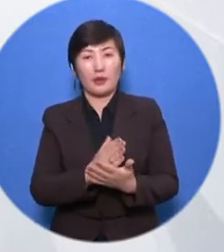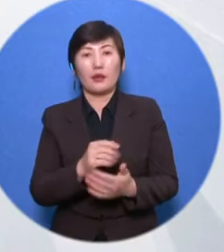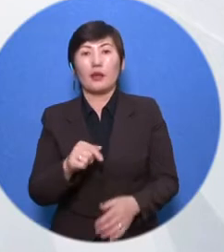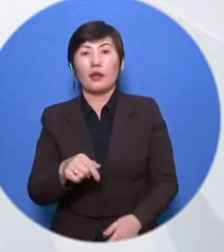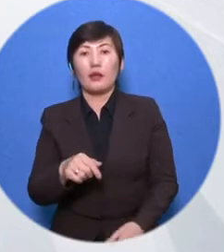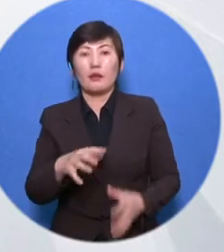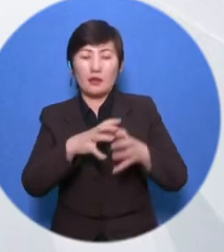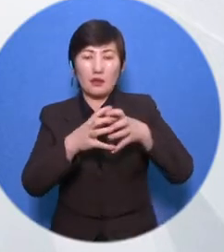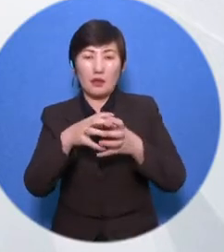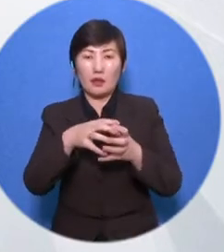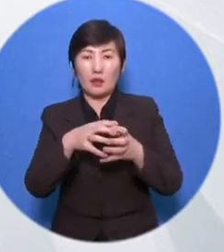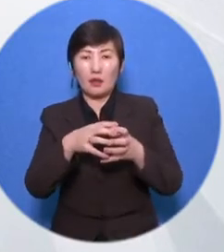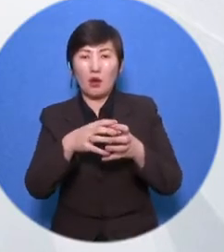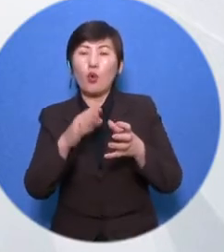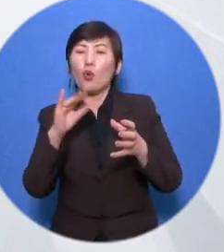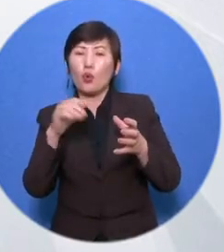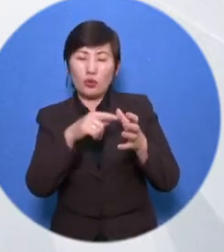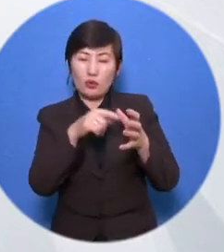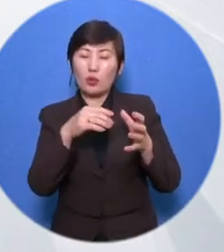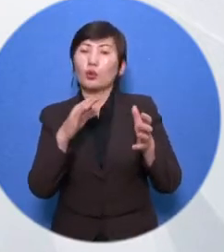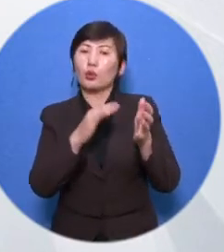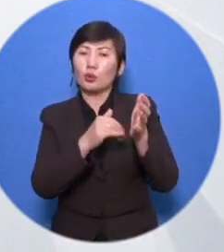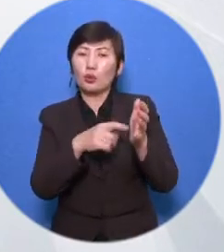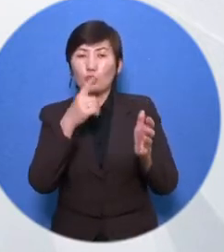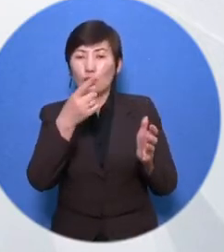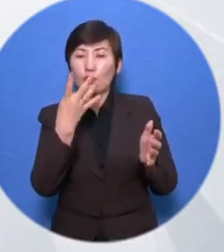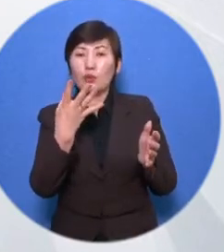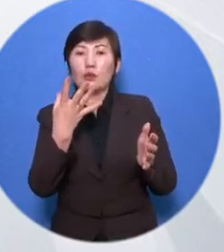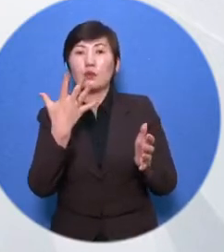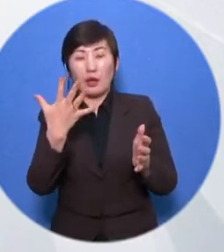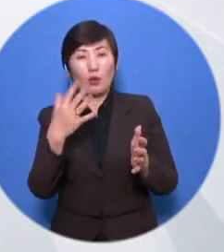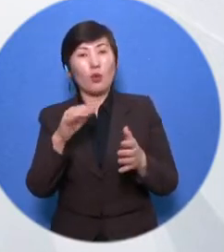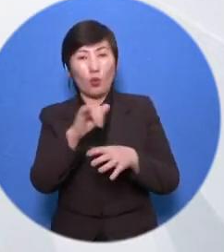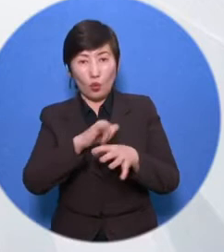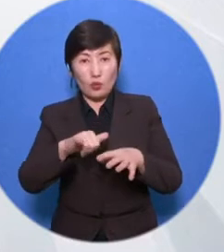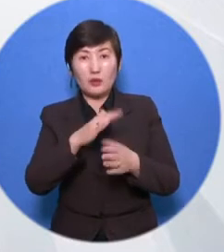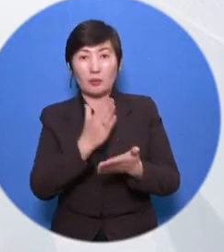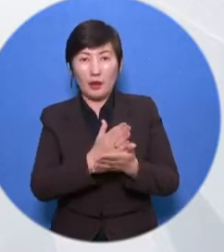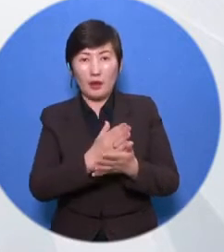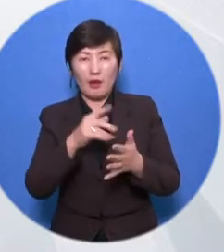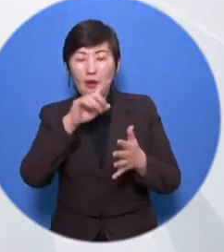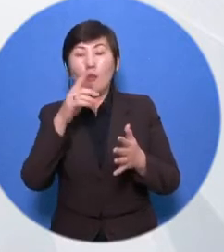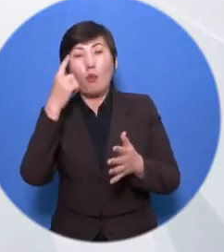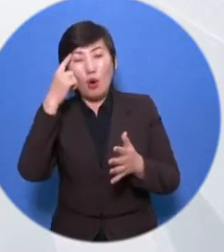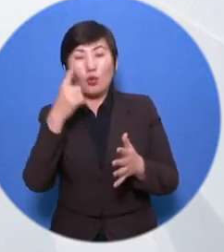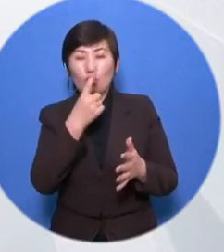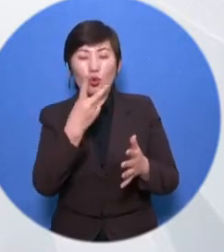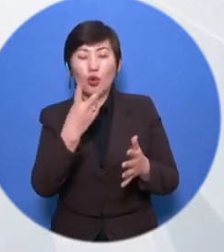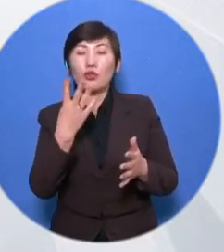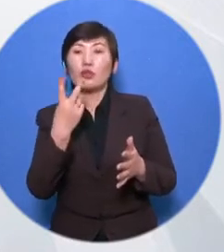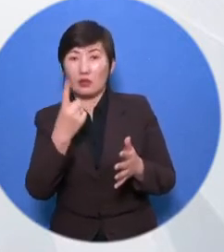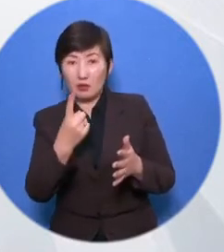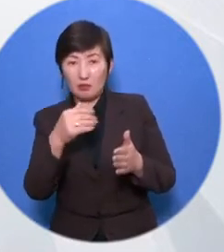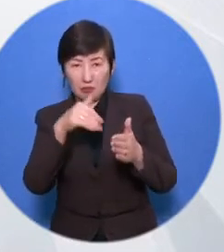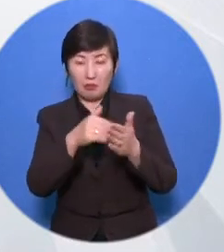За дэлхийд усны нөөцөөрөө ядмаг 145 улс байдаг байна. Үүний 121-дүгээрт нь Монгол улс ордогоо. Монгол улс